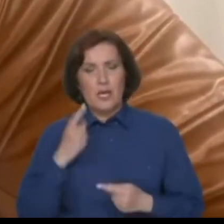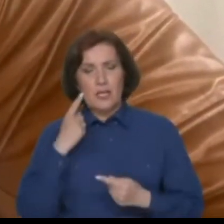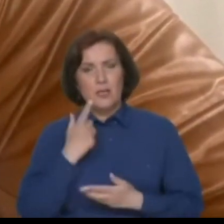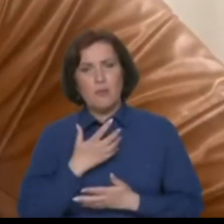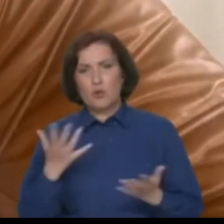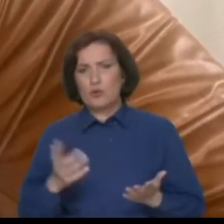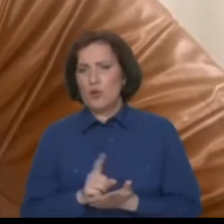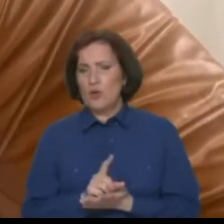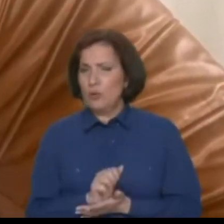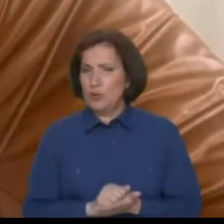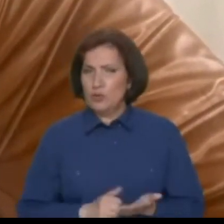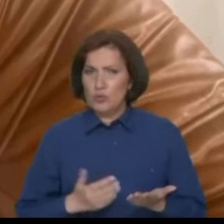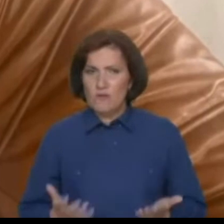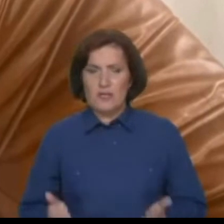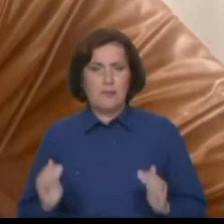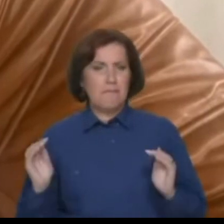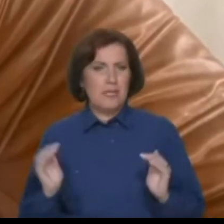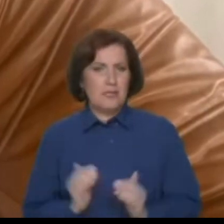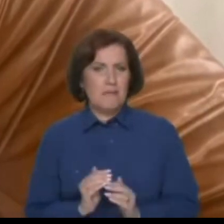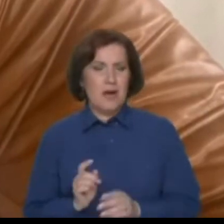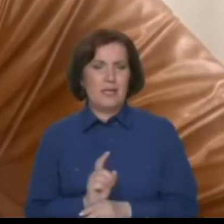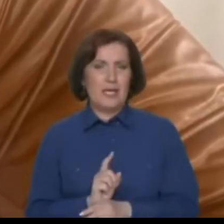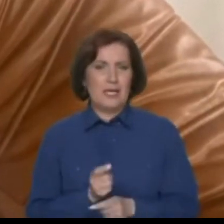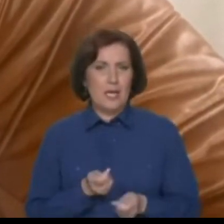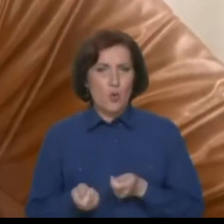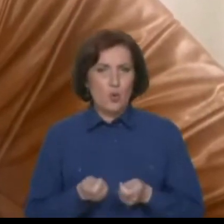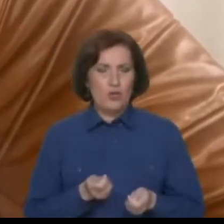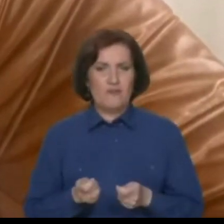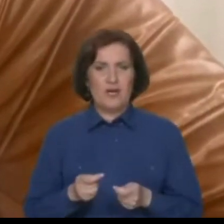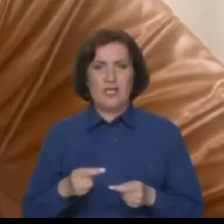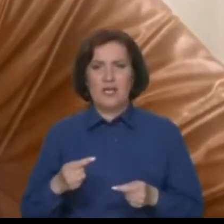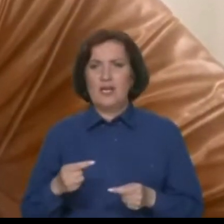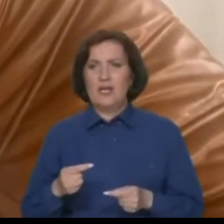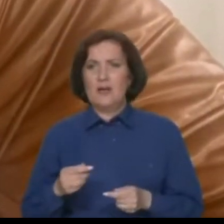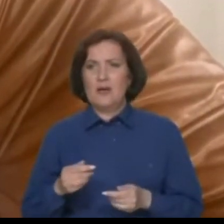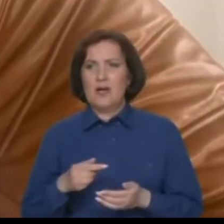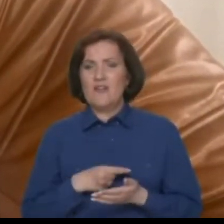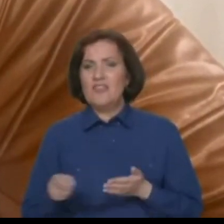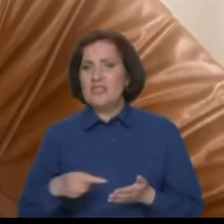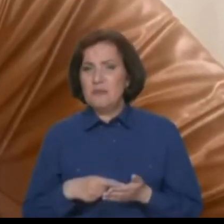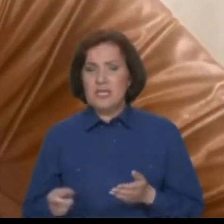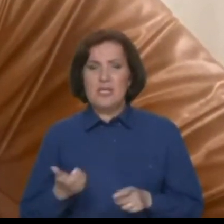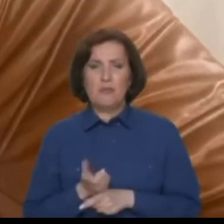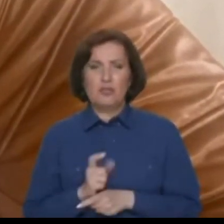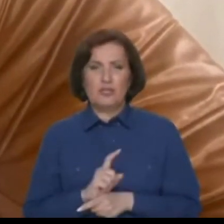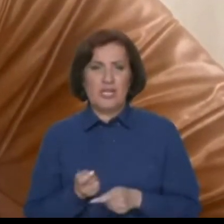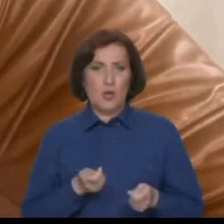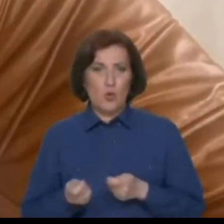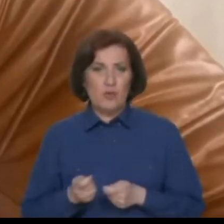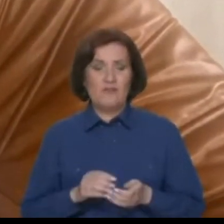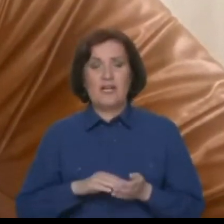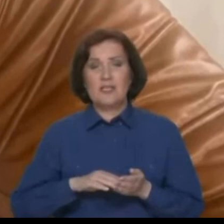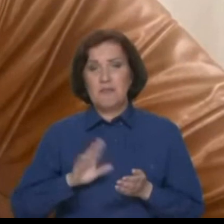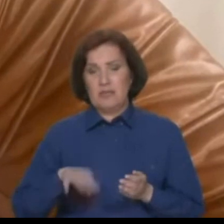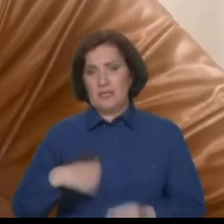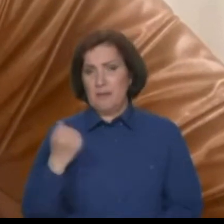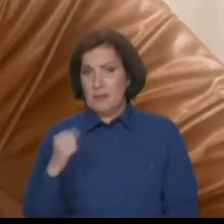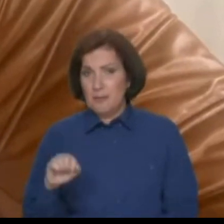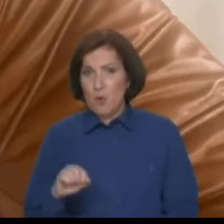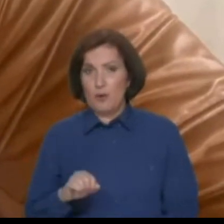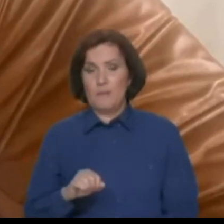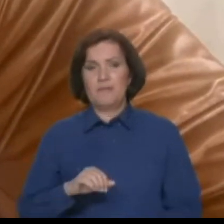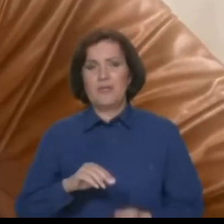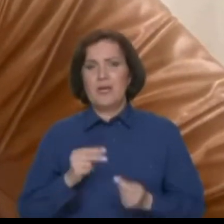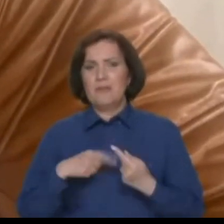прозоре оподаткування, і мінімальне регулювання, відміна більшості регулювань на території України після перемоги.